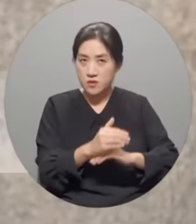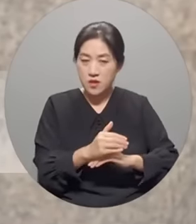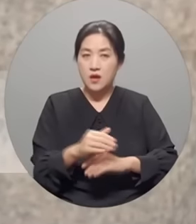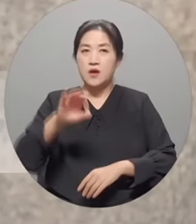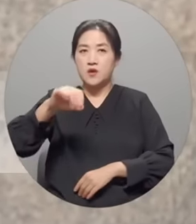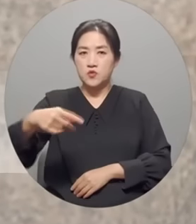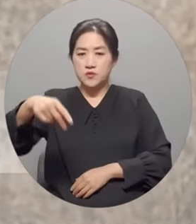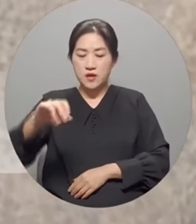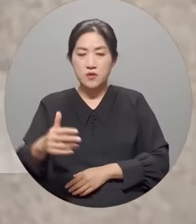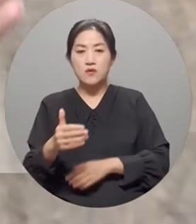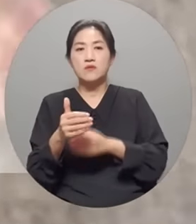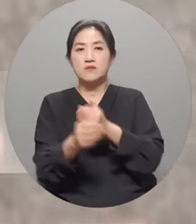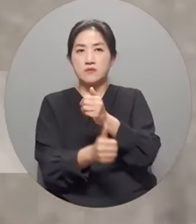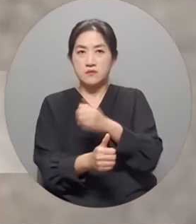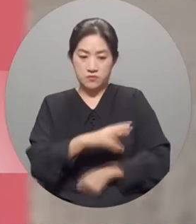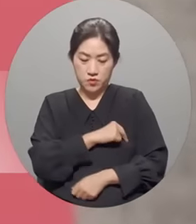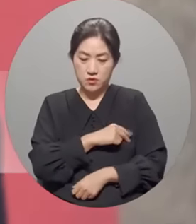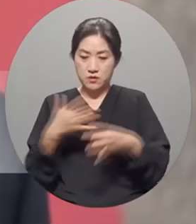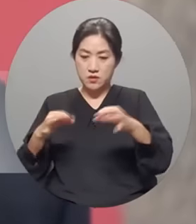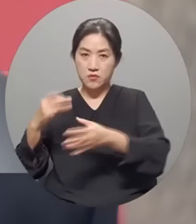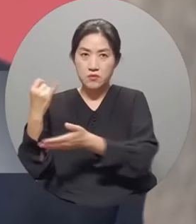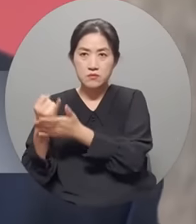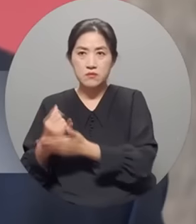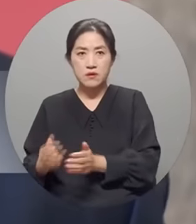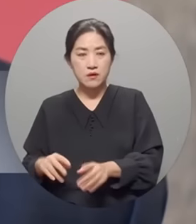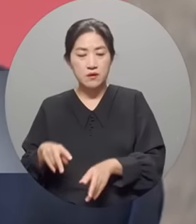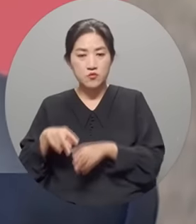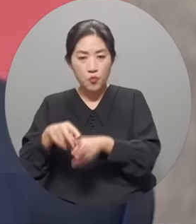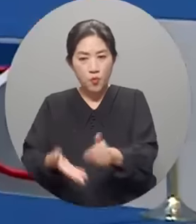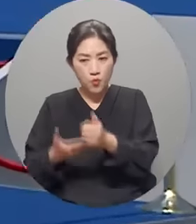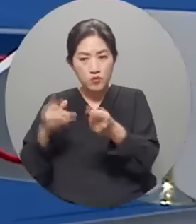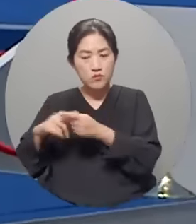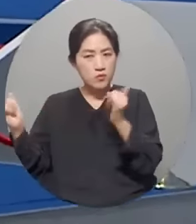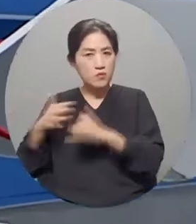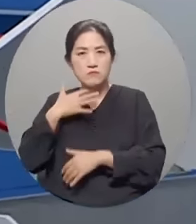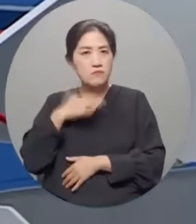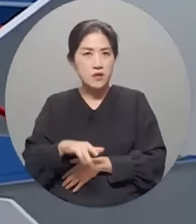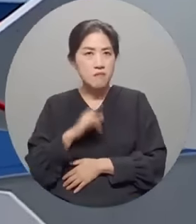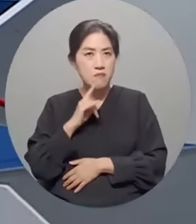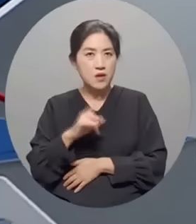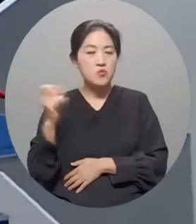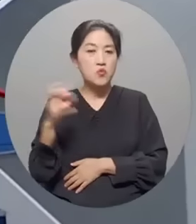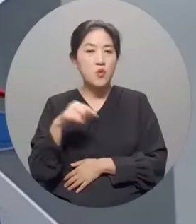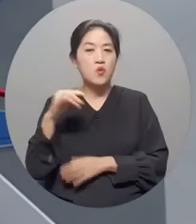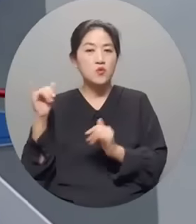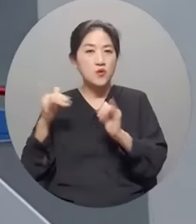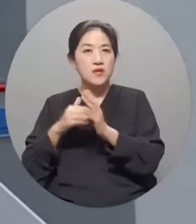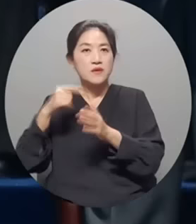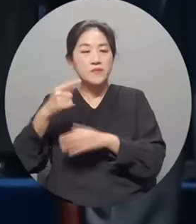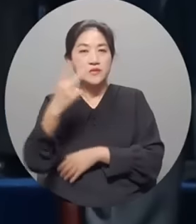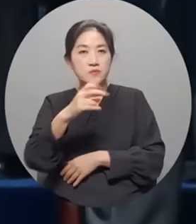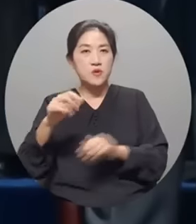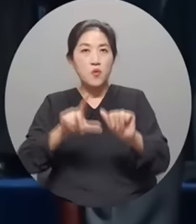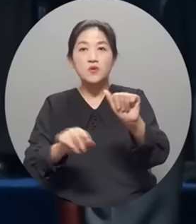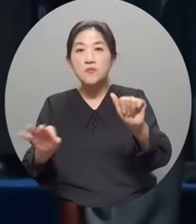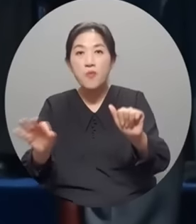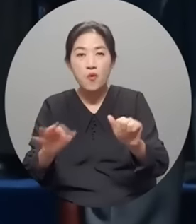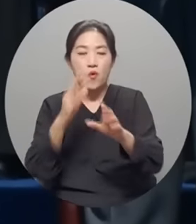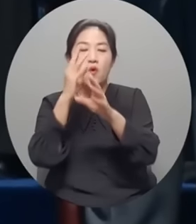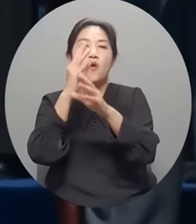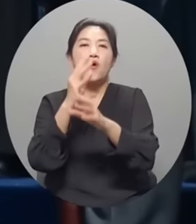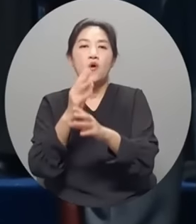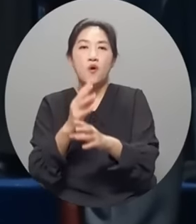의원은 김건희 여사와 공천에 대해 통화한 적이 없다고 밝혔습니다. 통화 다음 날인 2022년 5월 10일은 윤석열